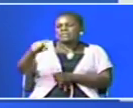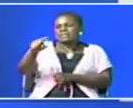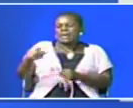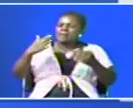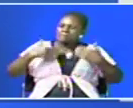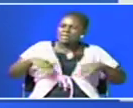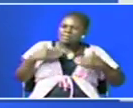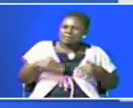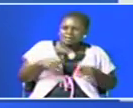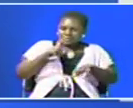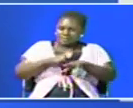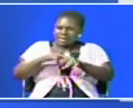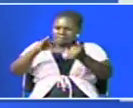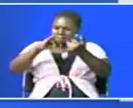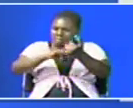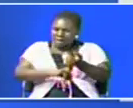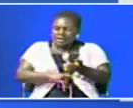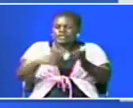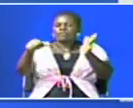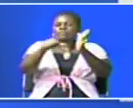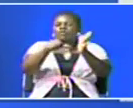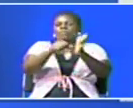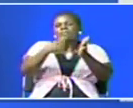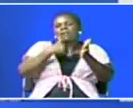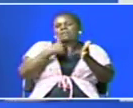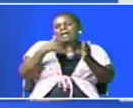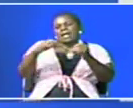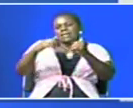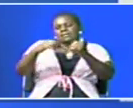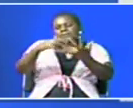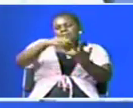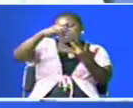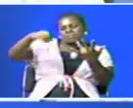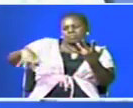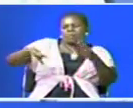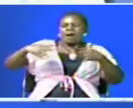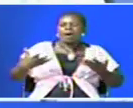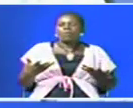watu, ndoa ikishaingia dosari ama mahusiano, waachane vipi?